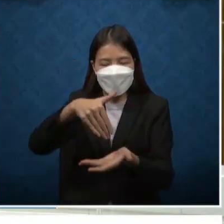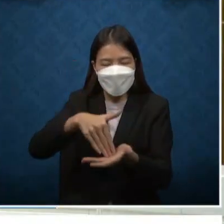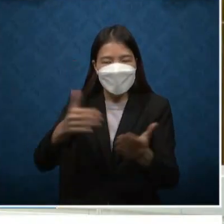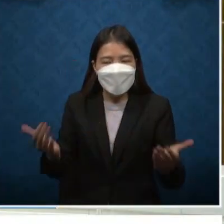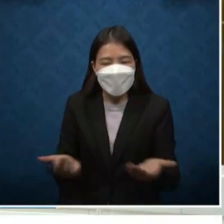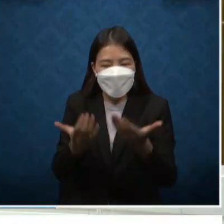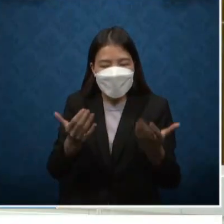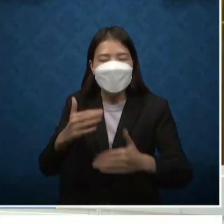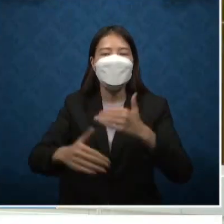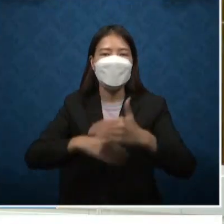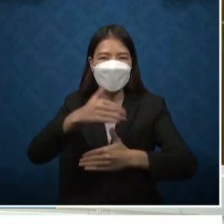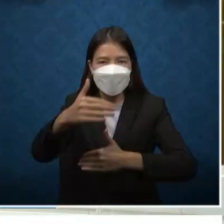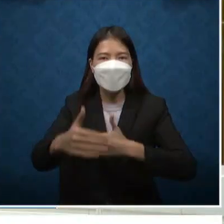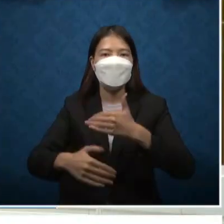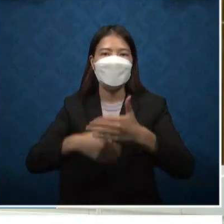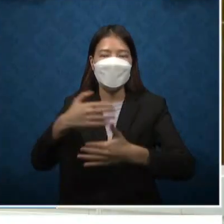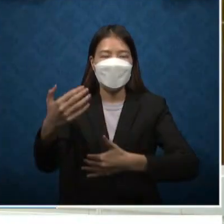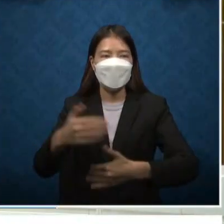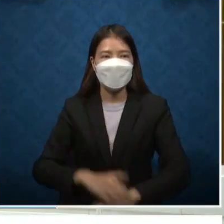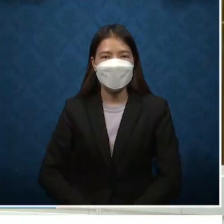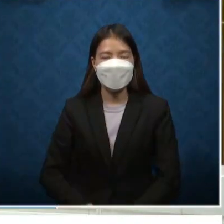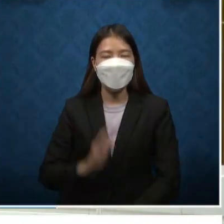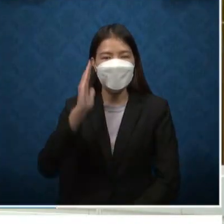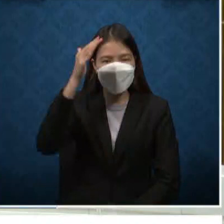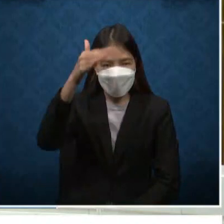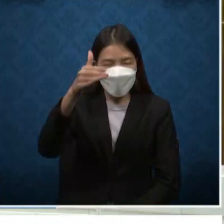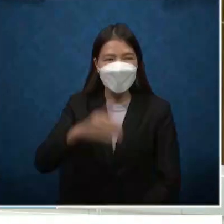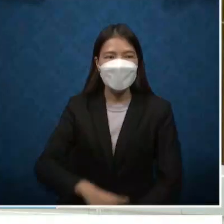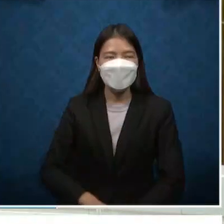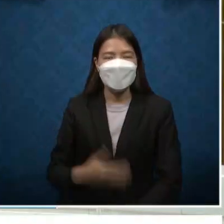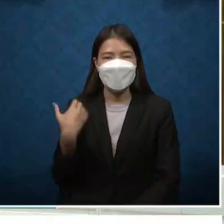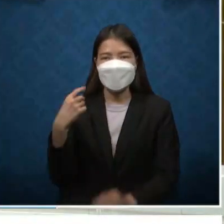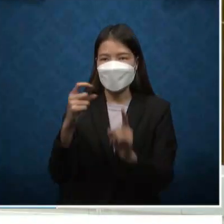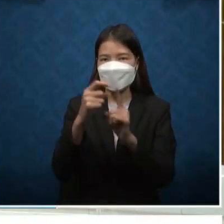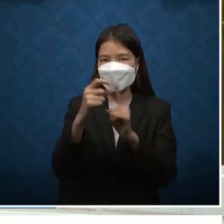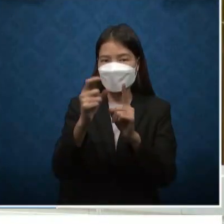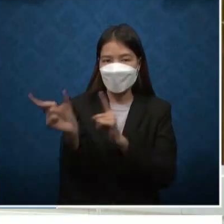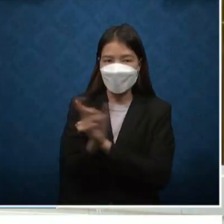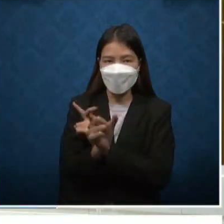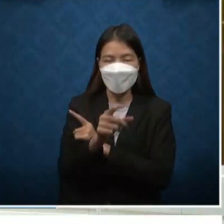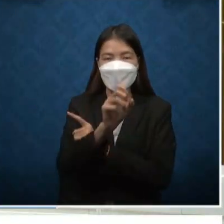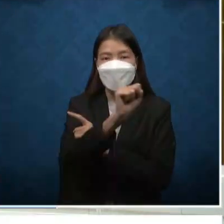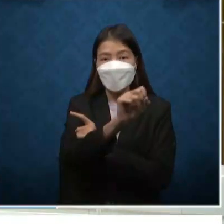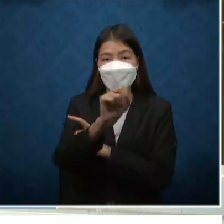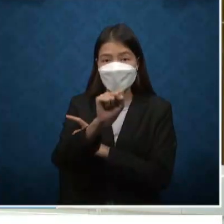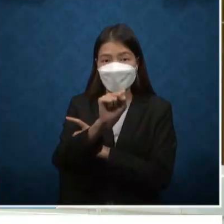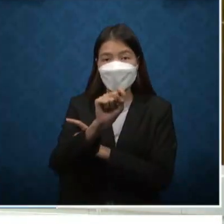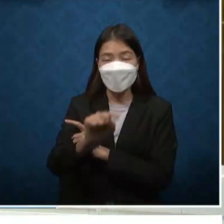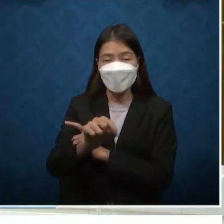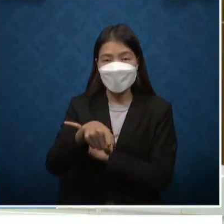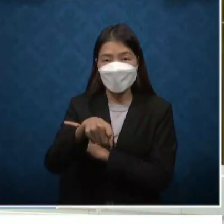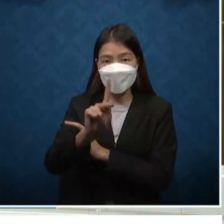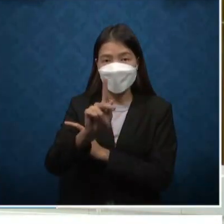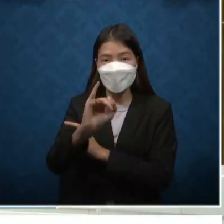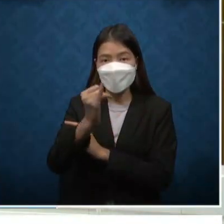าปชชยตัย ซึ่ต่อไปเราจะเรีกว่าความยอว่า สอ สอ จุ พอ ตอ จุด